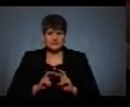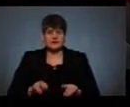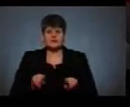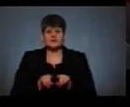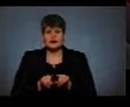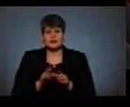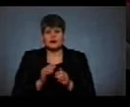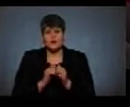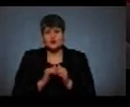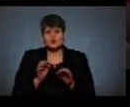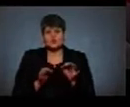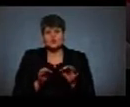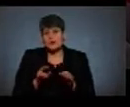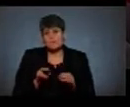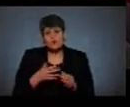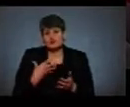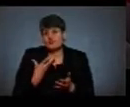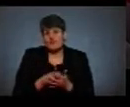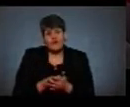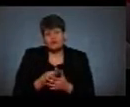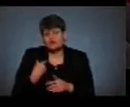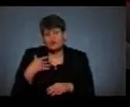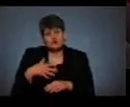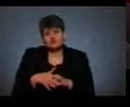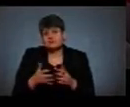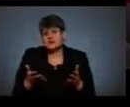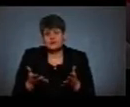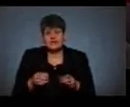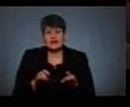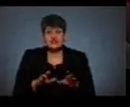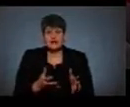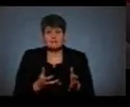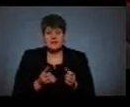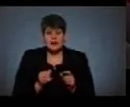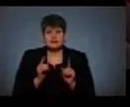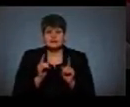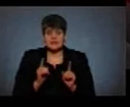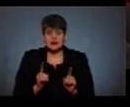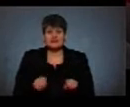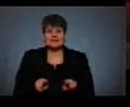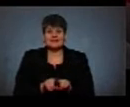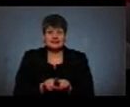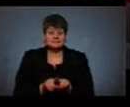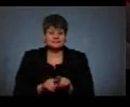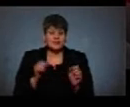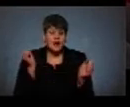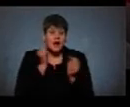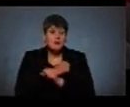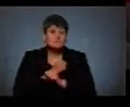кожен суддя по-своєму цю норму закону розумів, то рішення приймались навіть такі абсурдні, коли